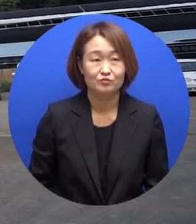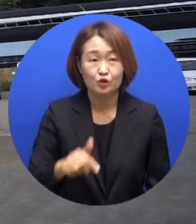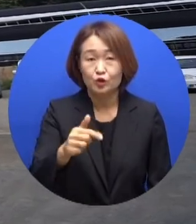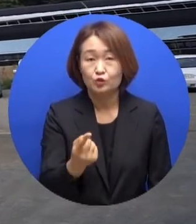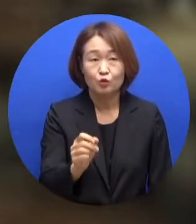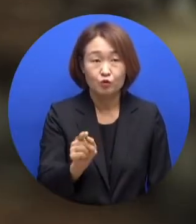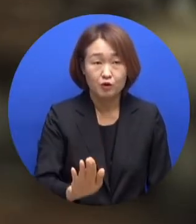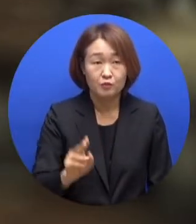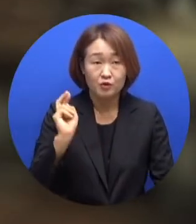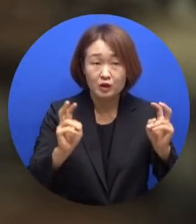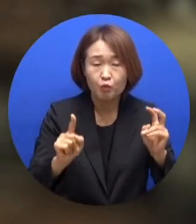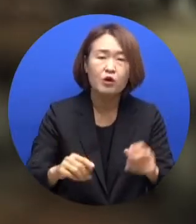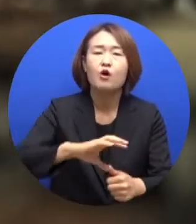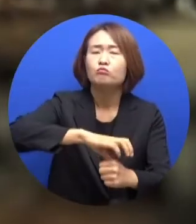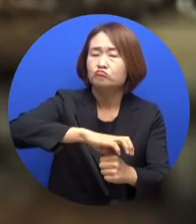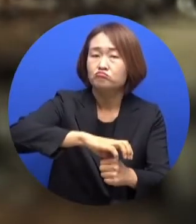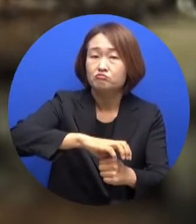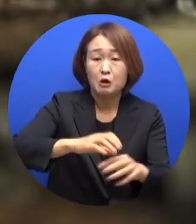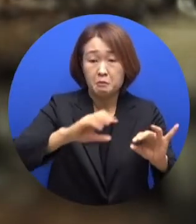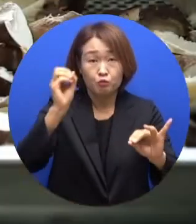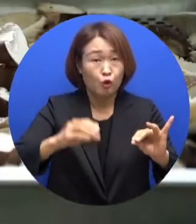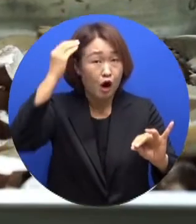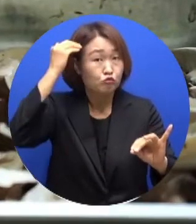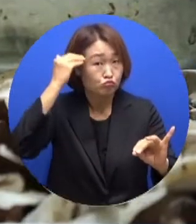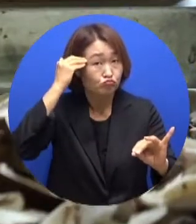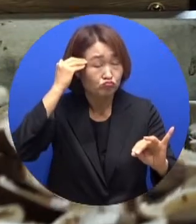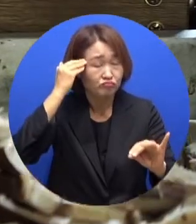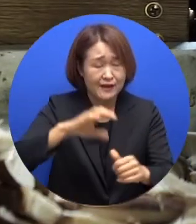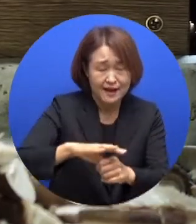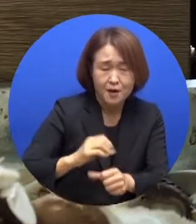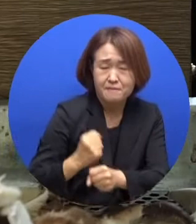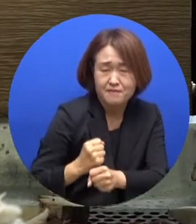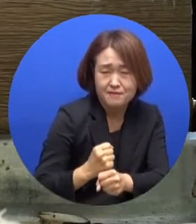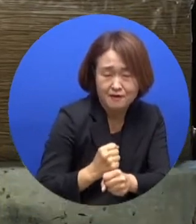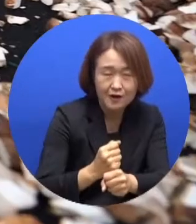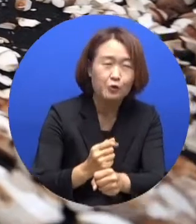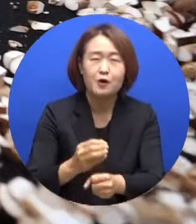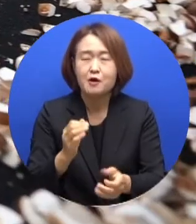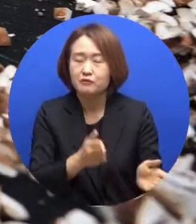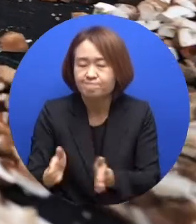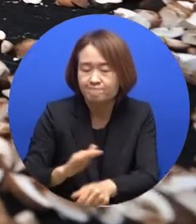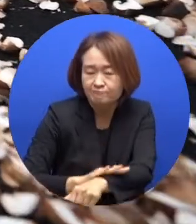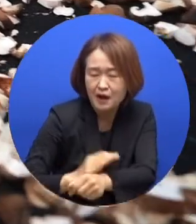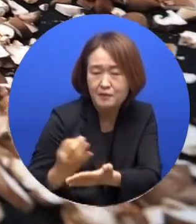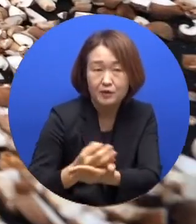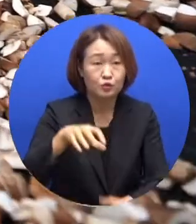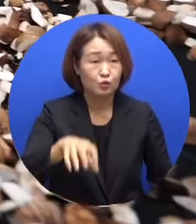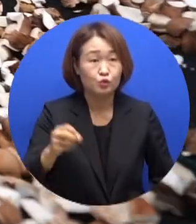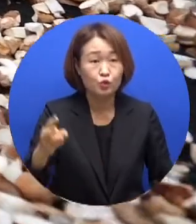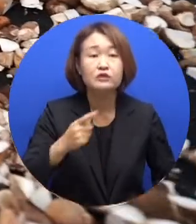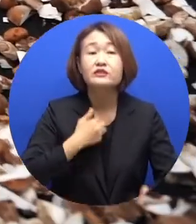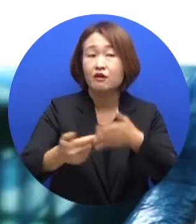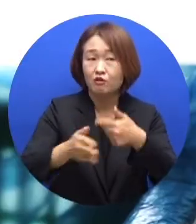농업회사법인 시흥표고는 100% 국산 표고버섯을 생산, 가공, 판매하는 곳인데요. 유통마진을 줄여